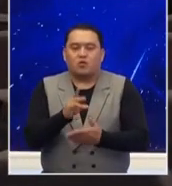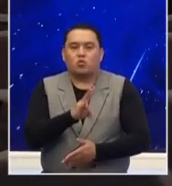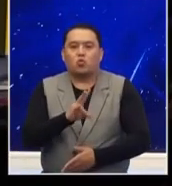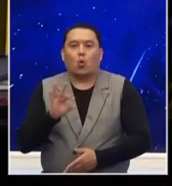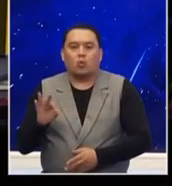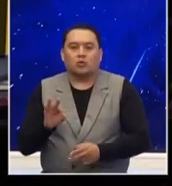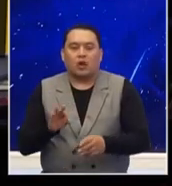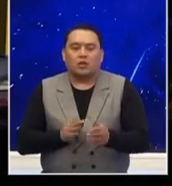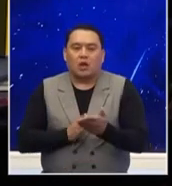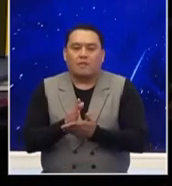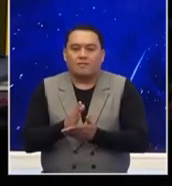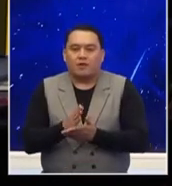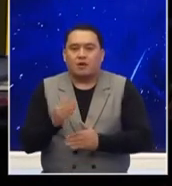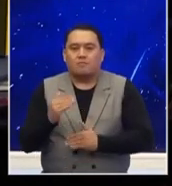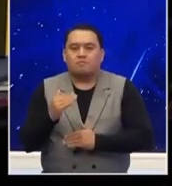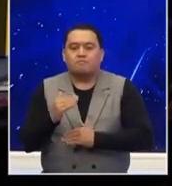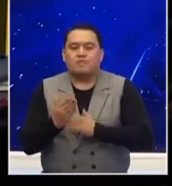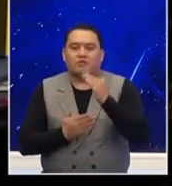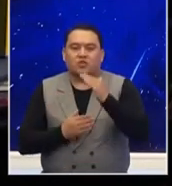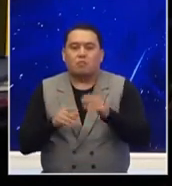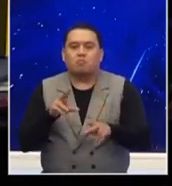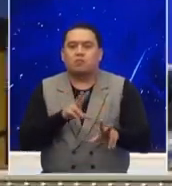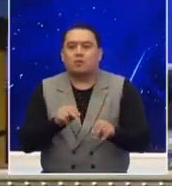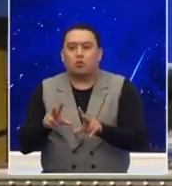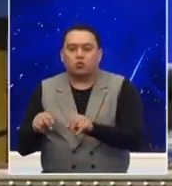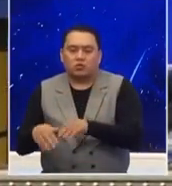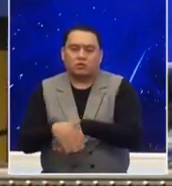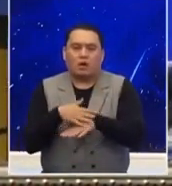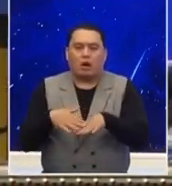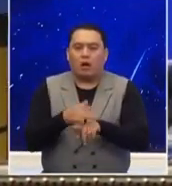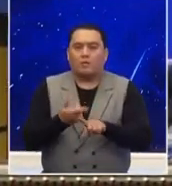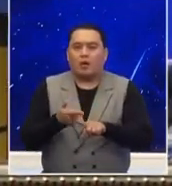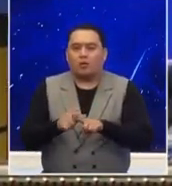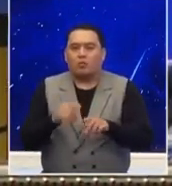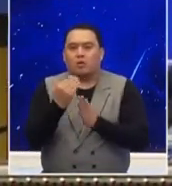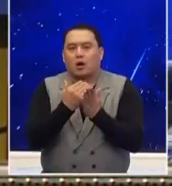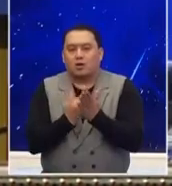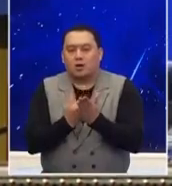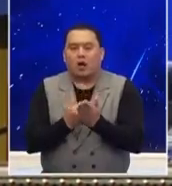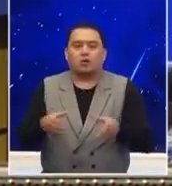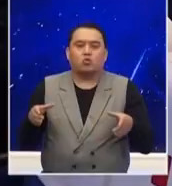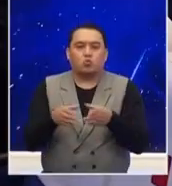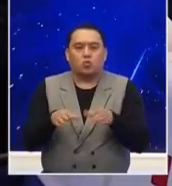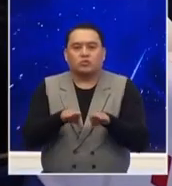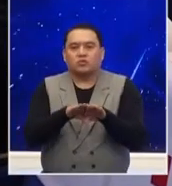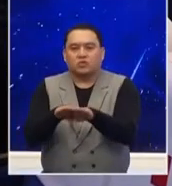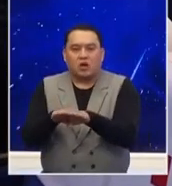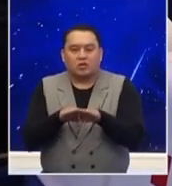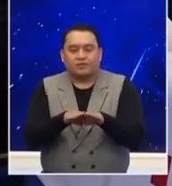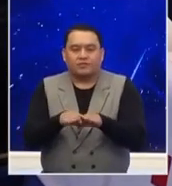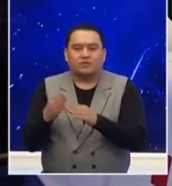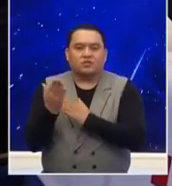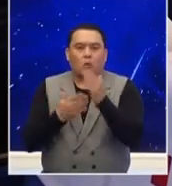Отан направлена на максимальное повышение уровня благосостояния населения. Поэтому программа и члены партии должны соответствовать самым высоким